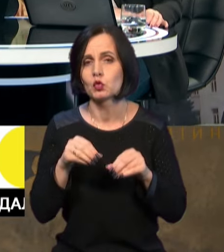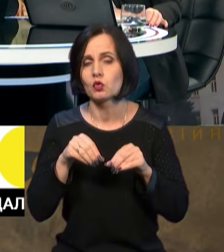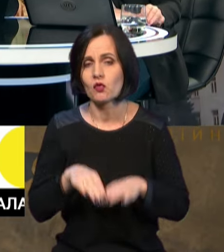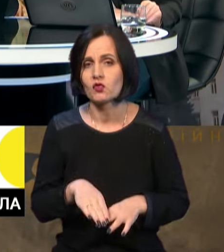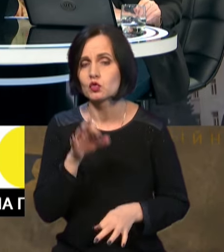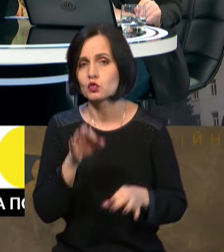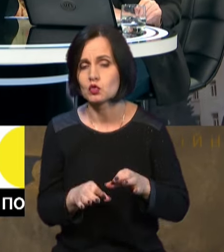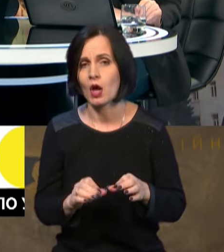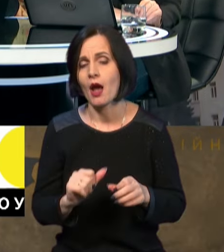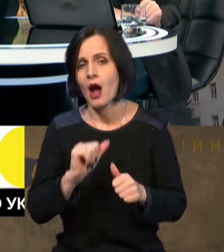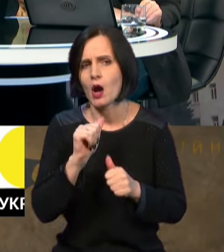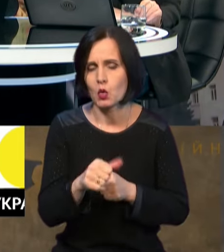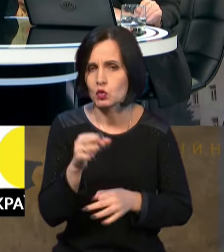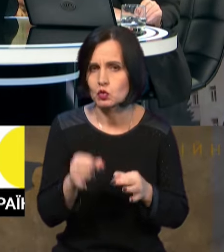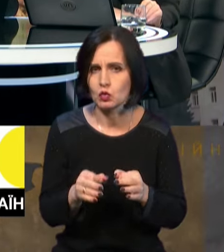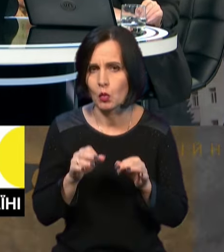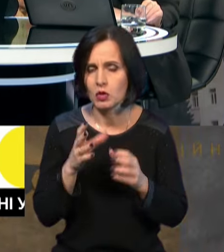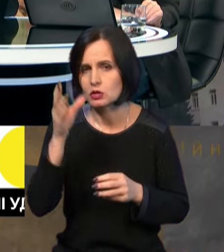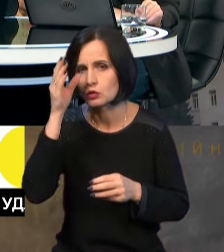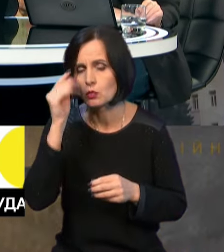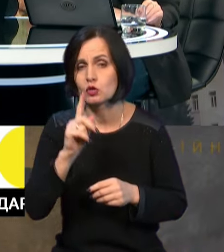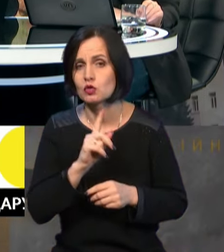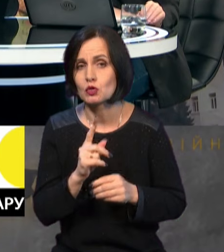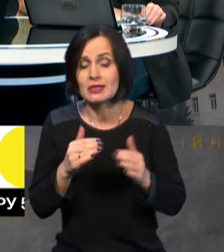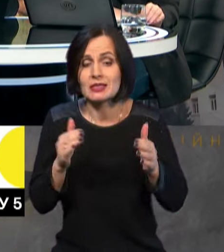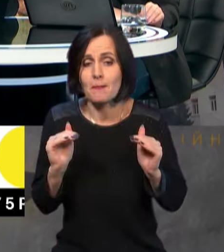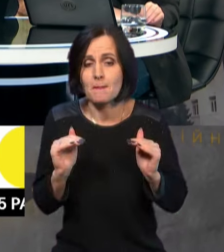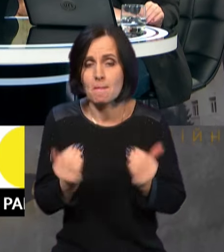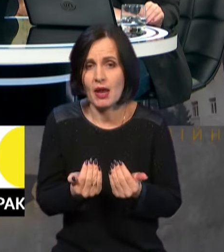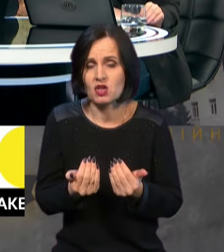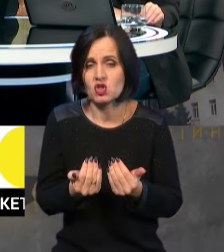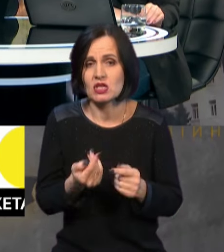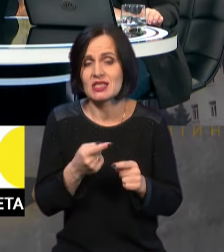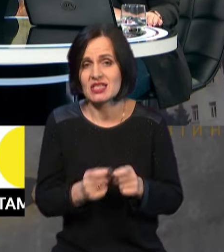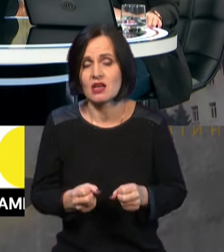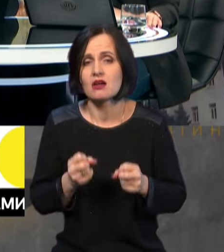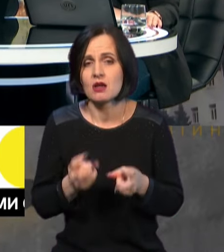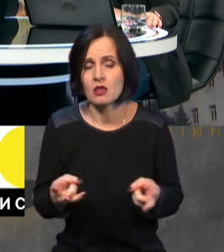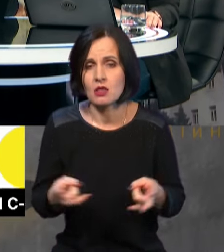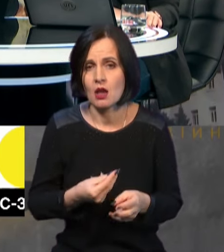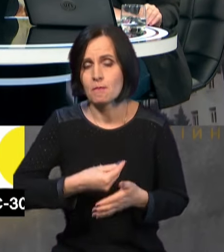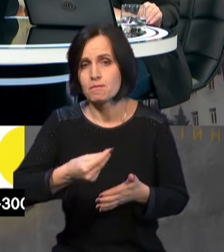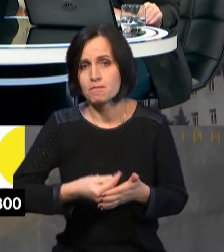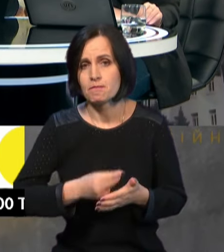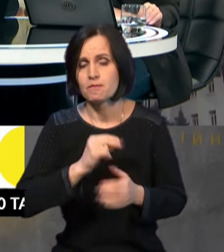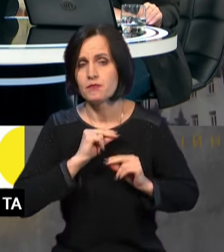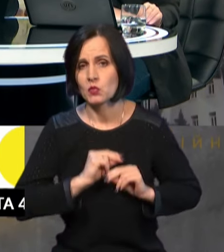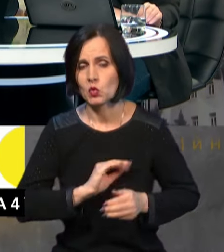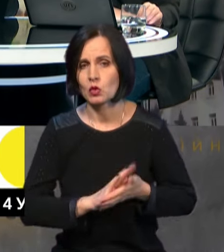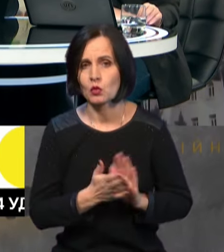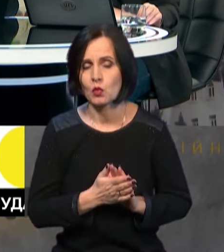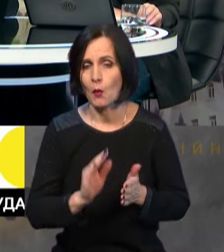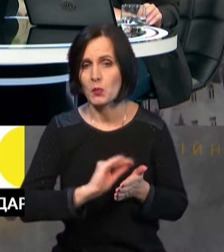або позасудовий спосіб. І щоб мінімально знизити ось ці ризики, потрібно укладати трудовий договір у